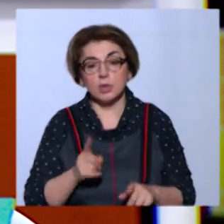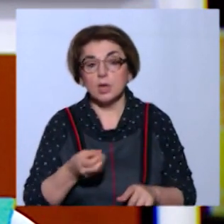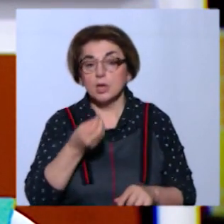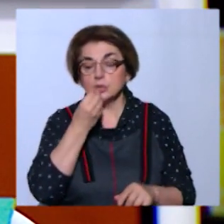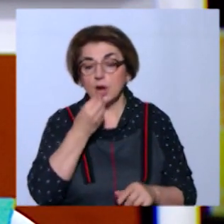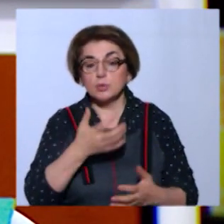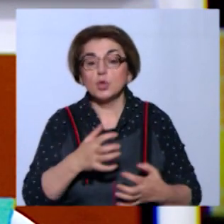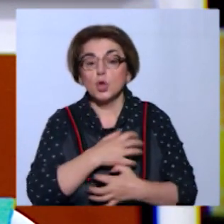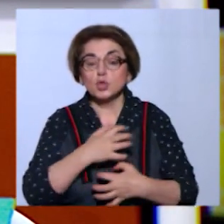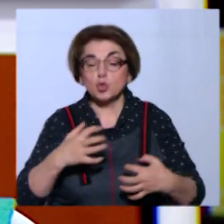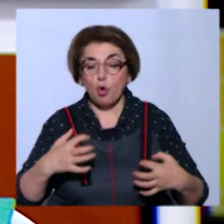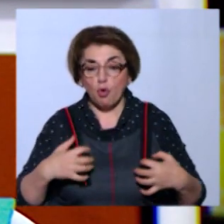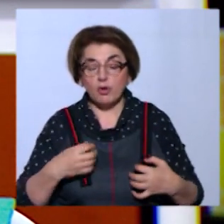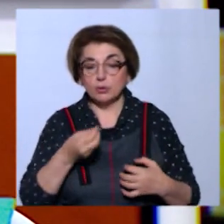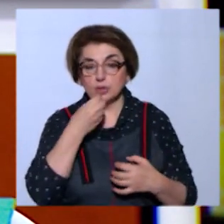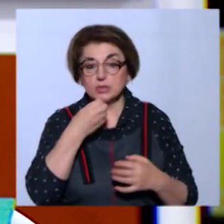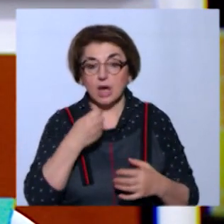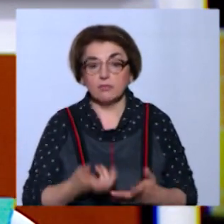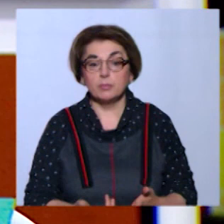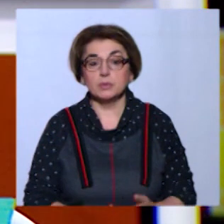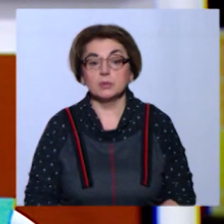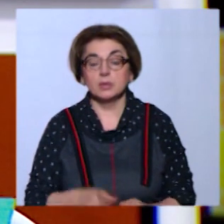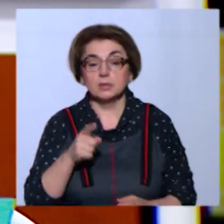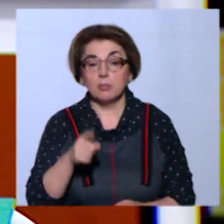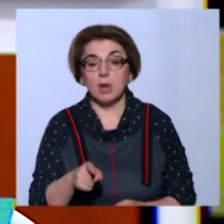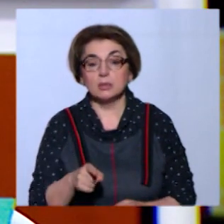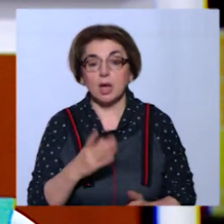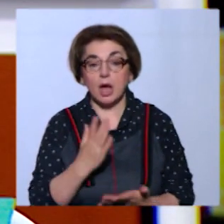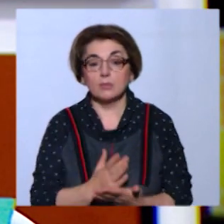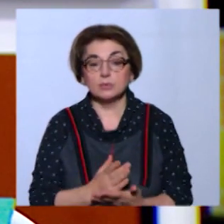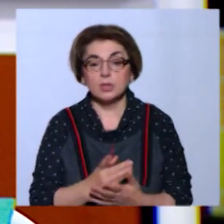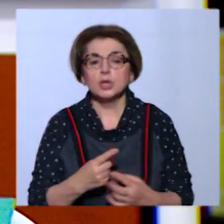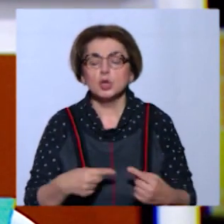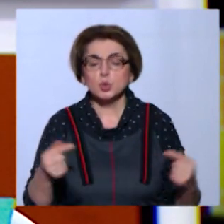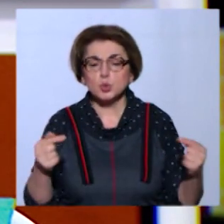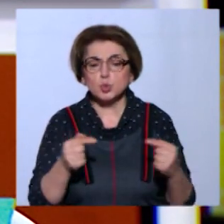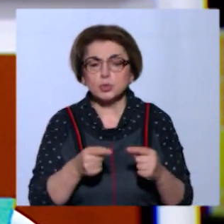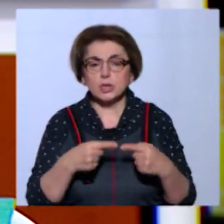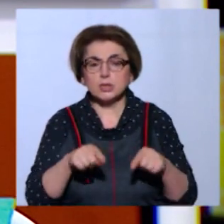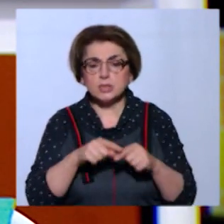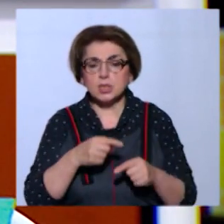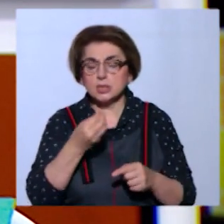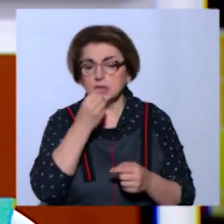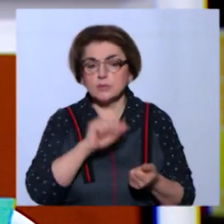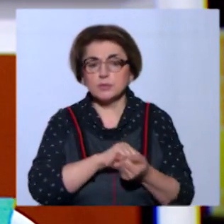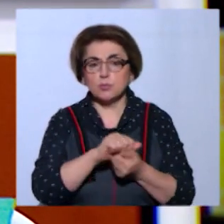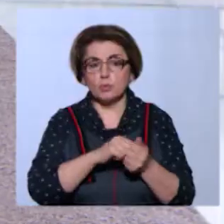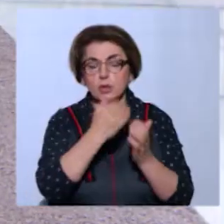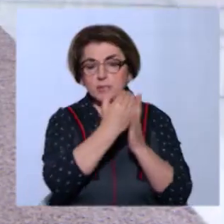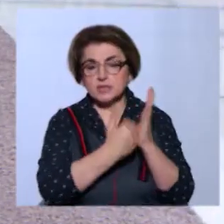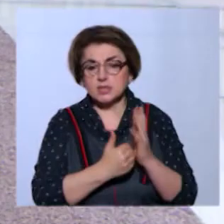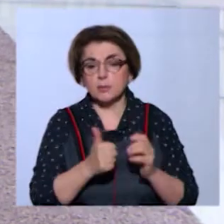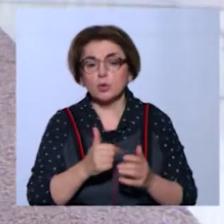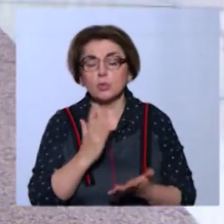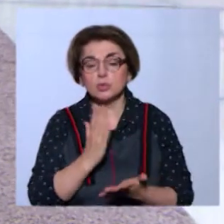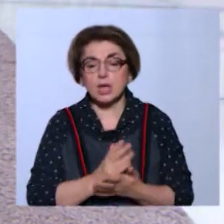იკვებება ცხოველური საკვებით და მათ აქვთ ისეთივე საჭვის მომნელებელი სისტემა დაახლოებით, როგორიც